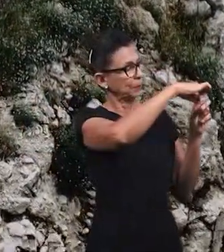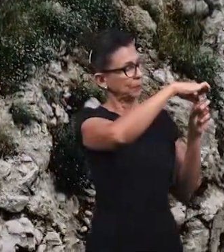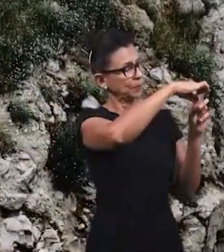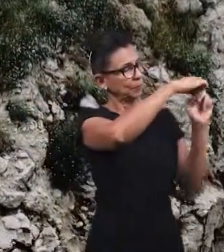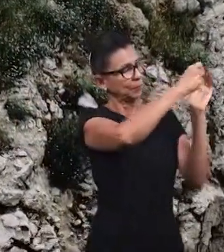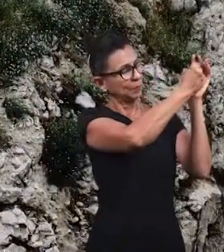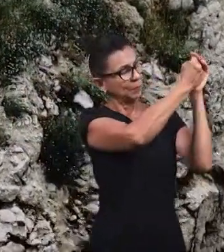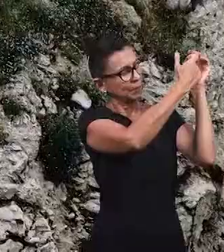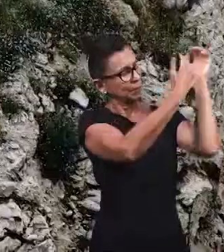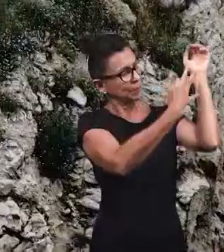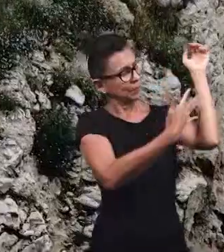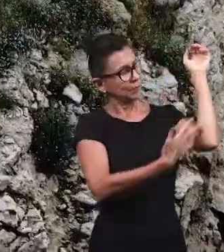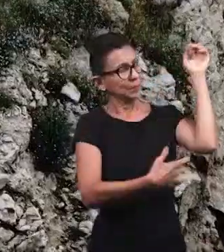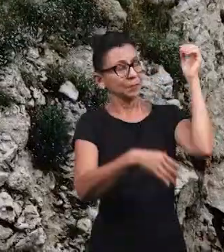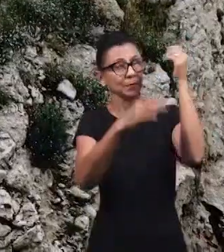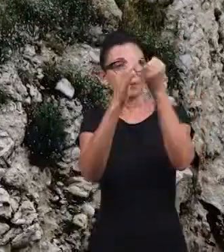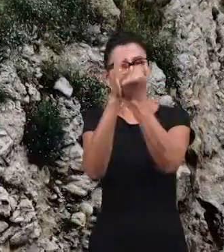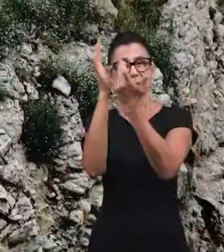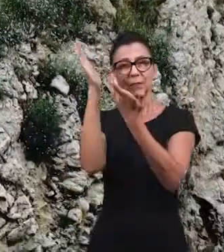Умерев за нас на кресте.